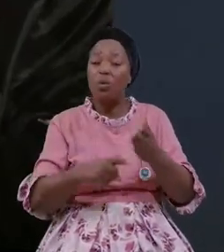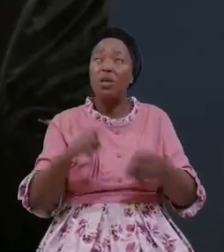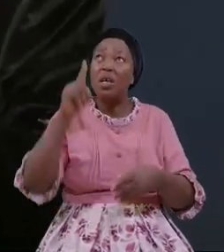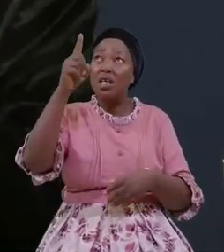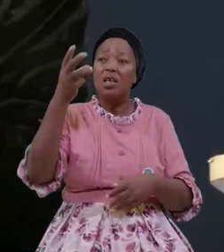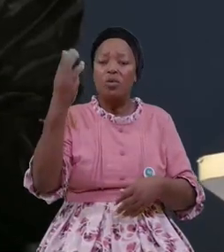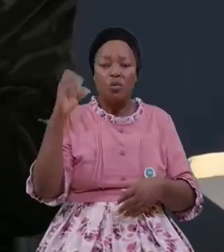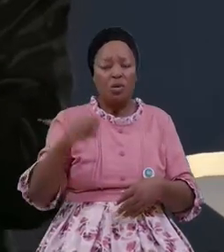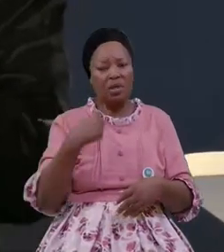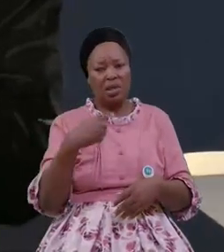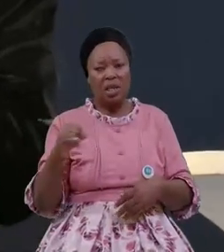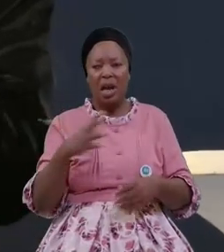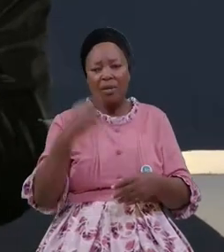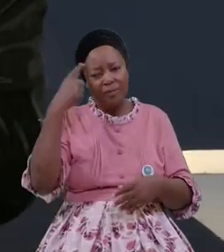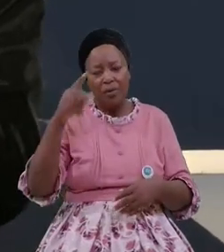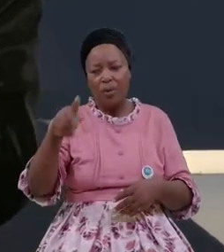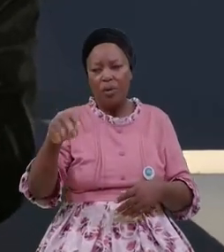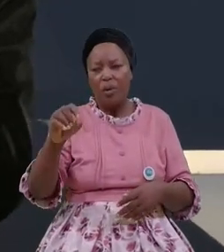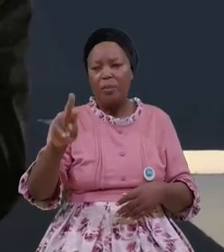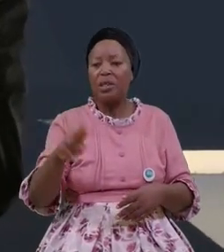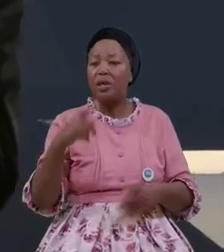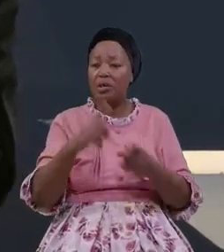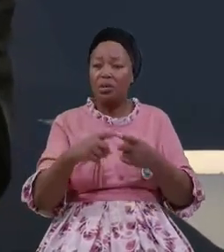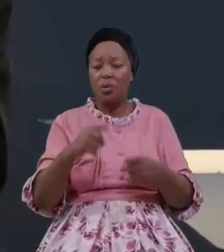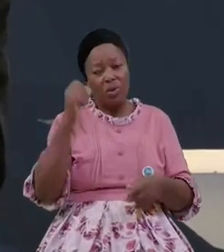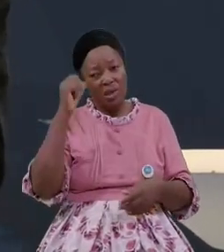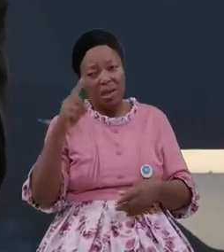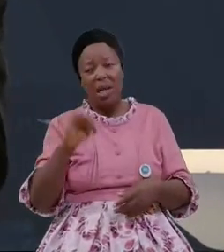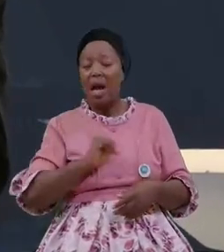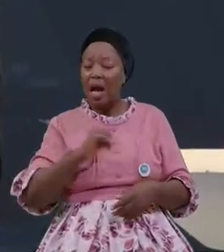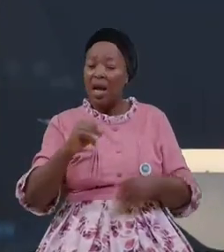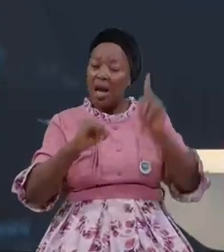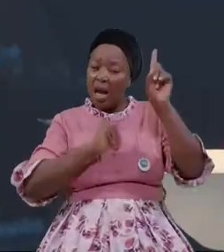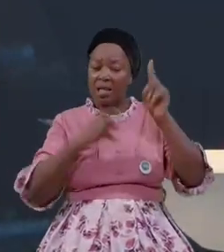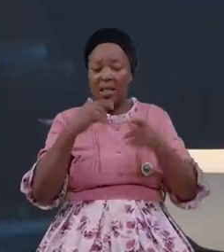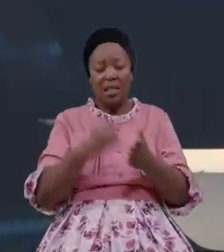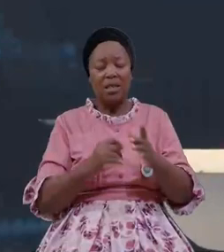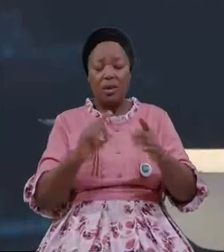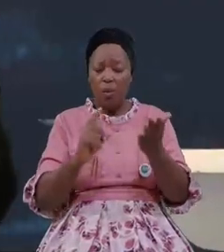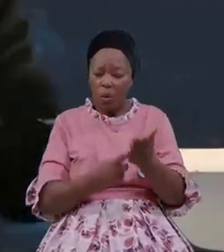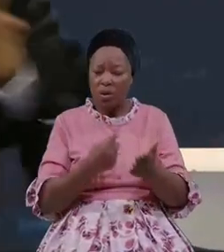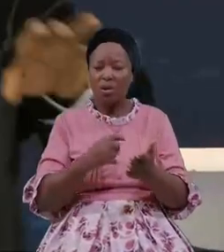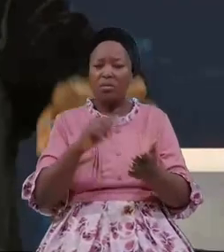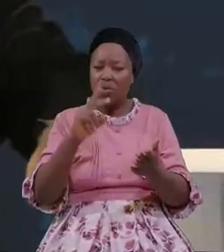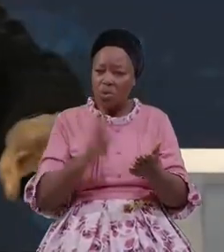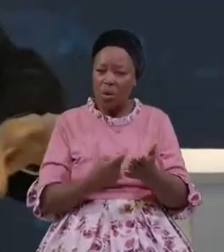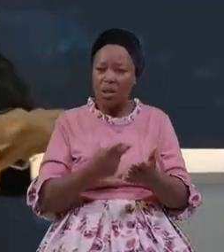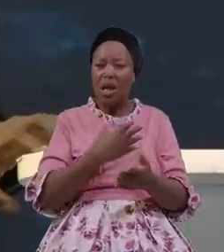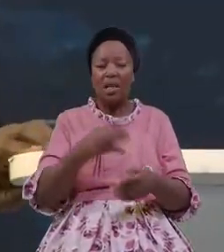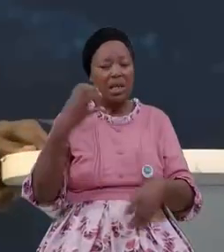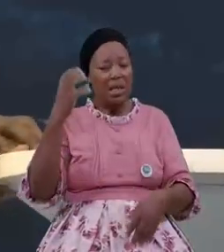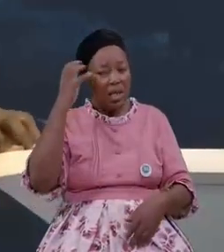oui examine bien ce qu' dit pour que Pierre comprenne que je l'ai dit une fois je l'ai dit deuxè fois je me suis même